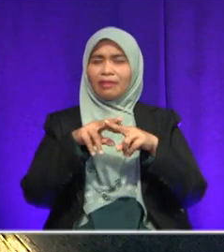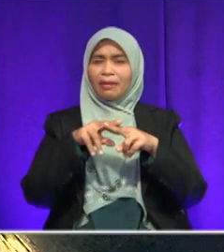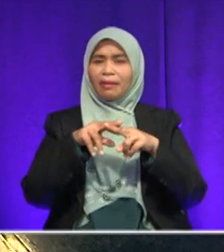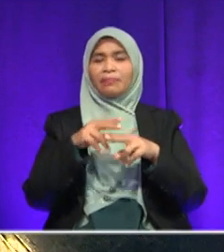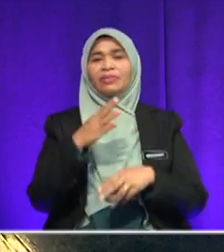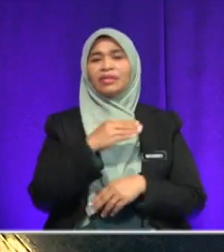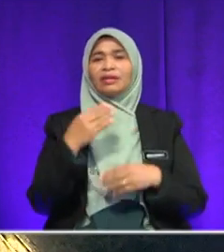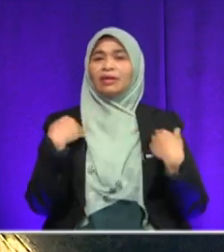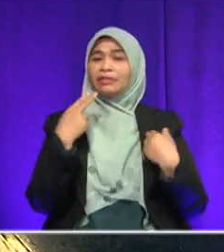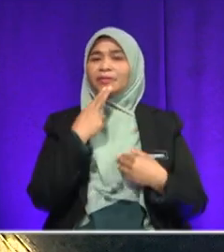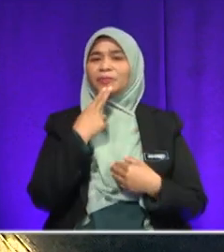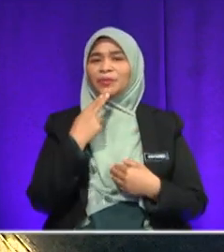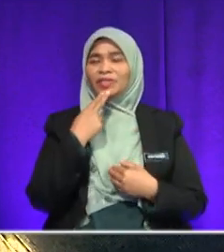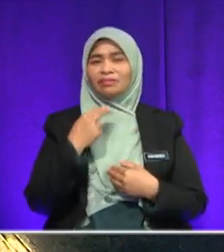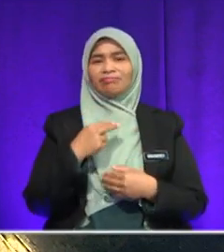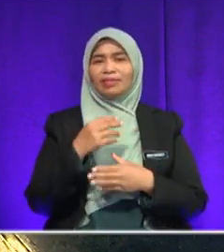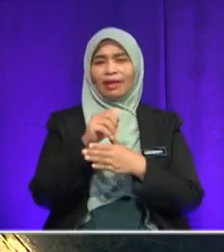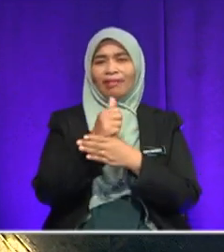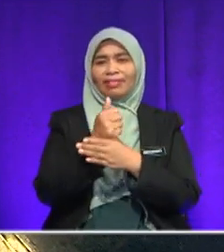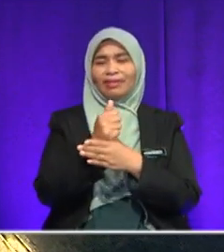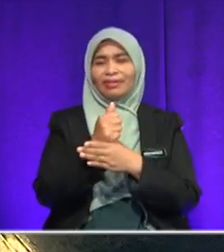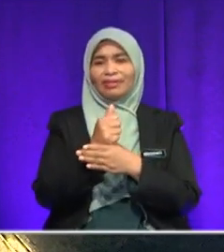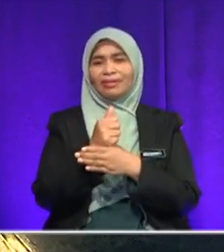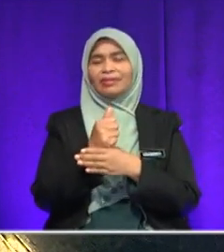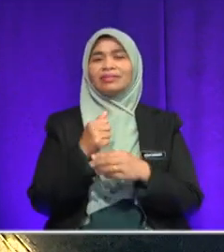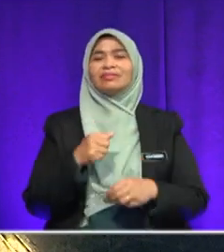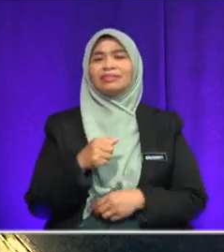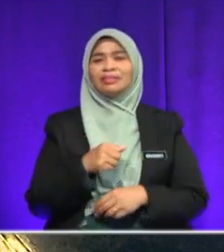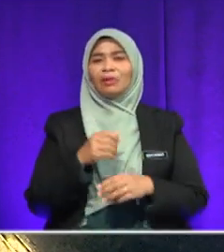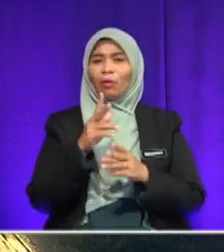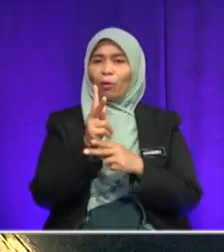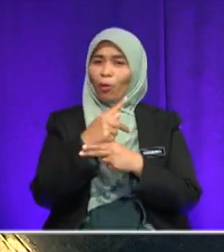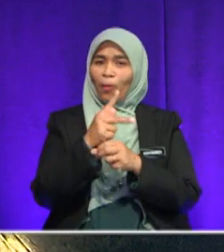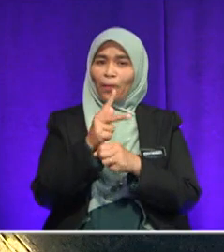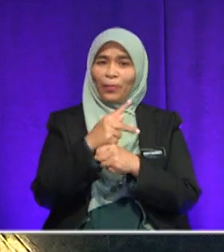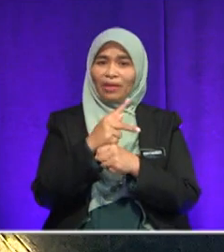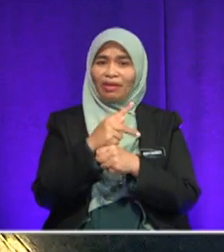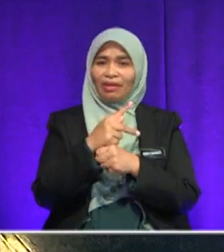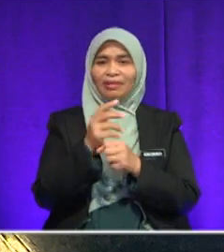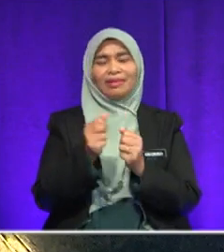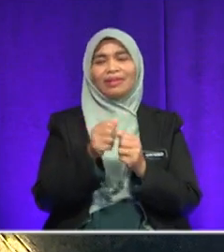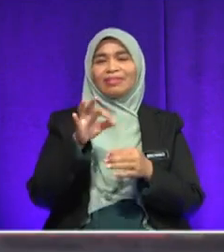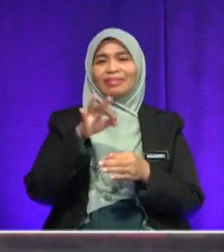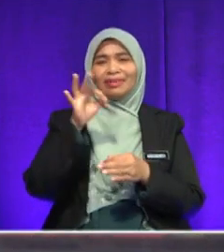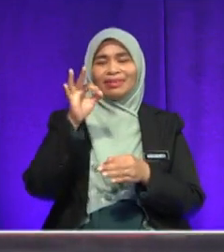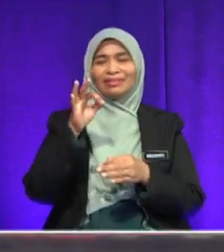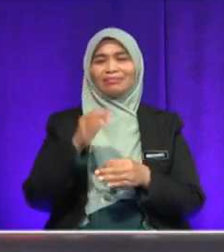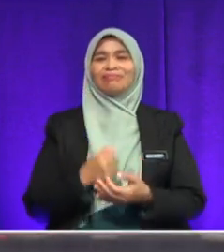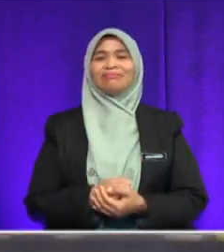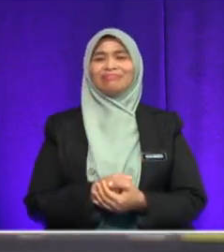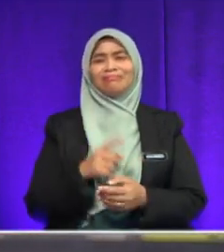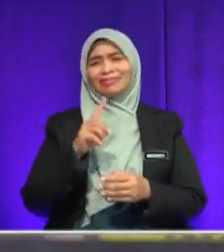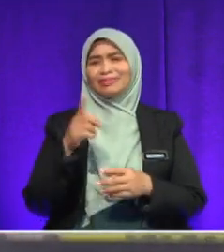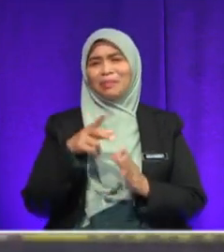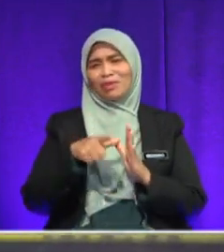saya nak tanya Hanif, antara kopi dengan teh, Hanif paling suka minum apa? Saya sebenarnya lagi gemar minum kopi, Cikgu.